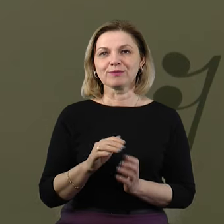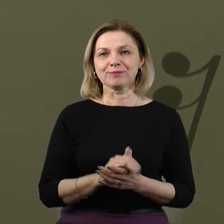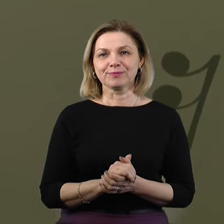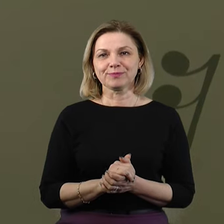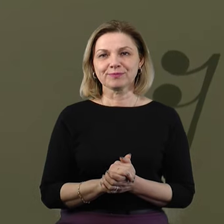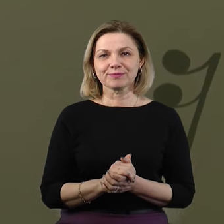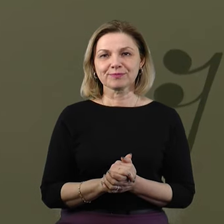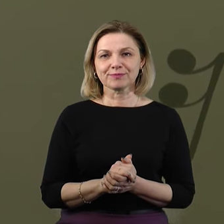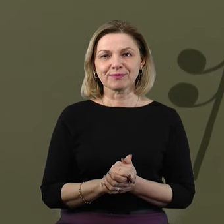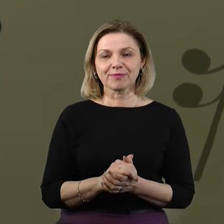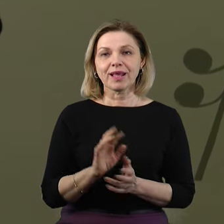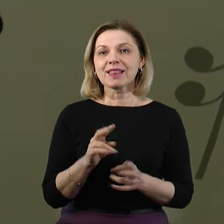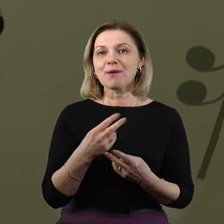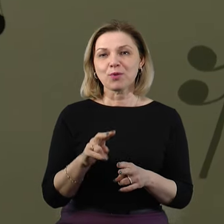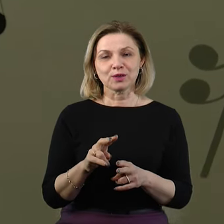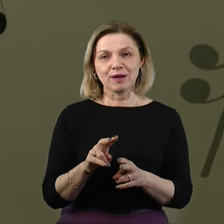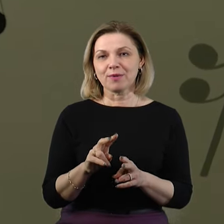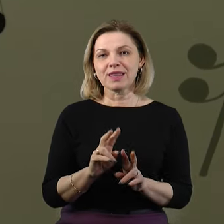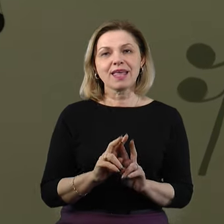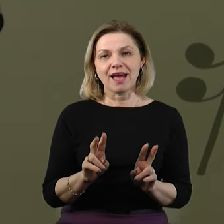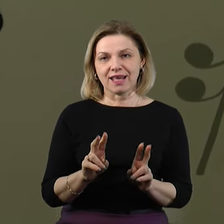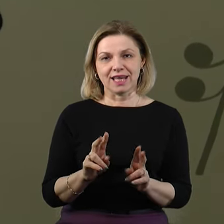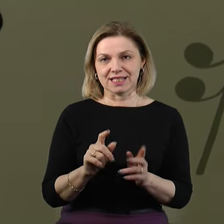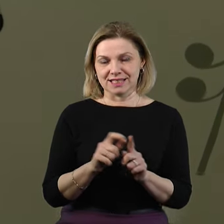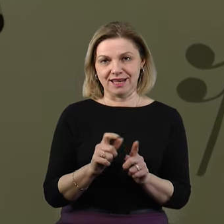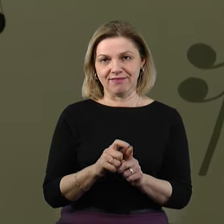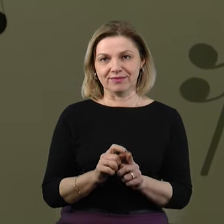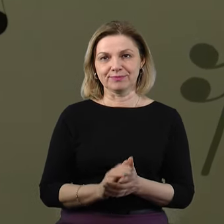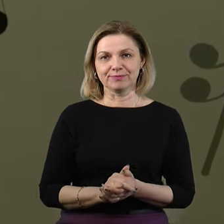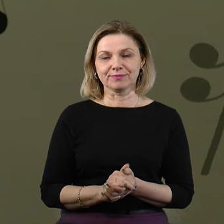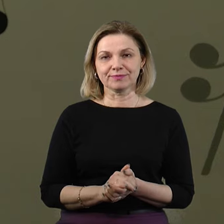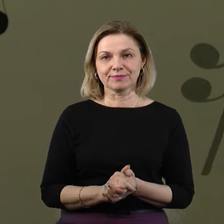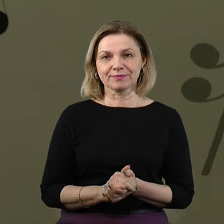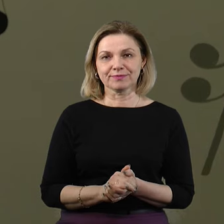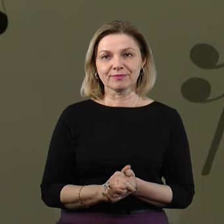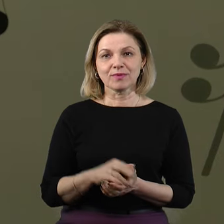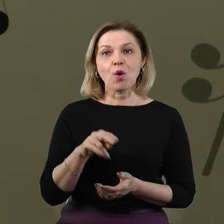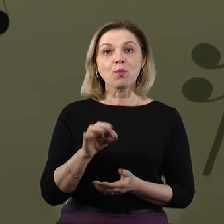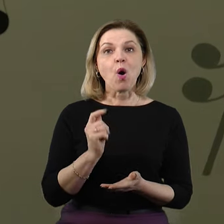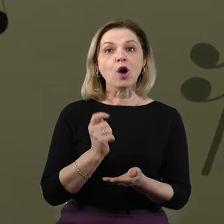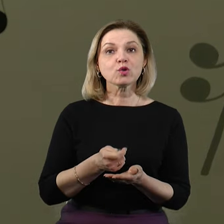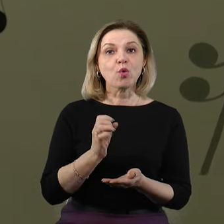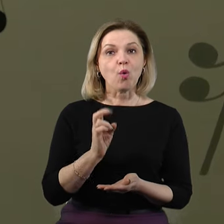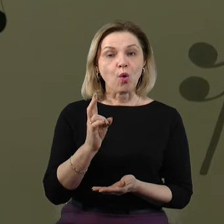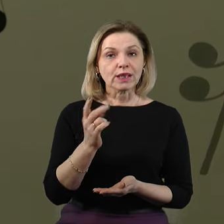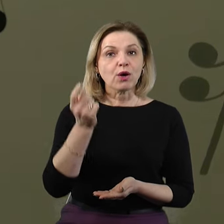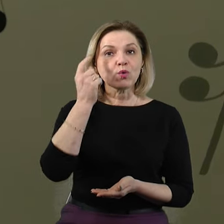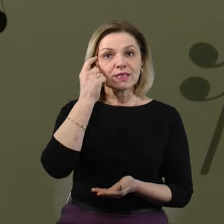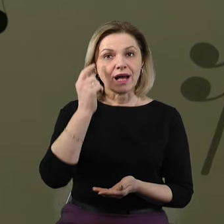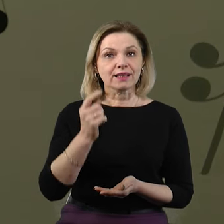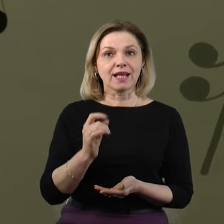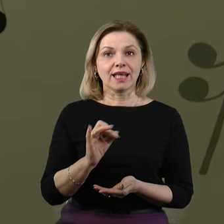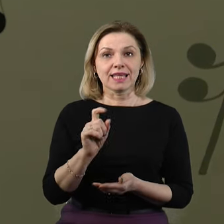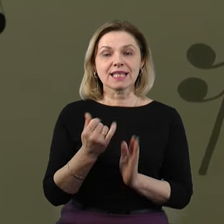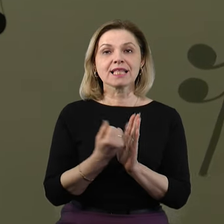курганний агрегат Я думаю тут не не потрібно більше ніяких слів а так А про аукціон дізналися звісно з їх